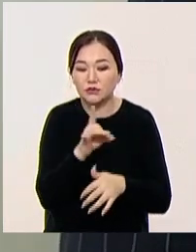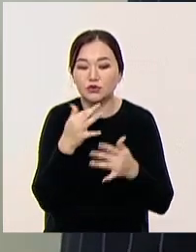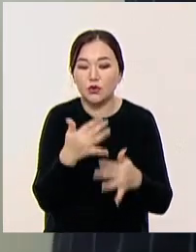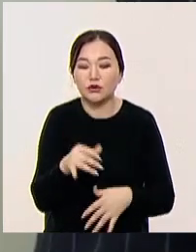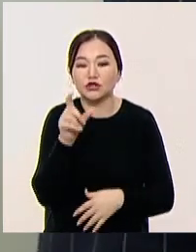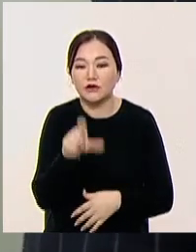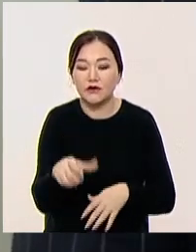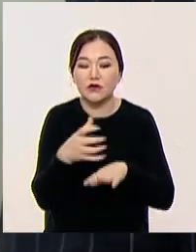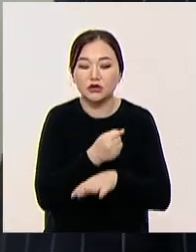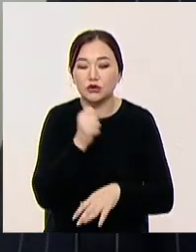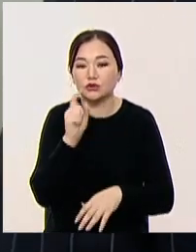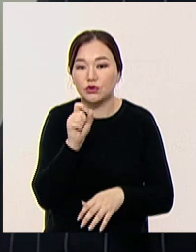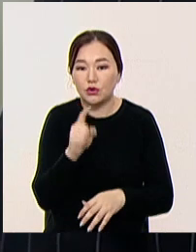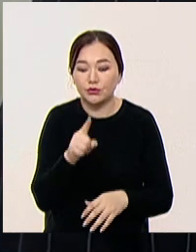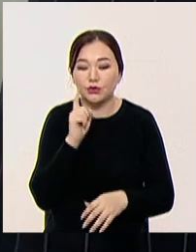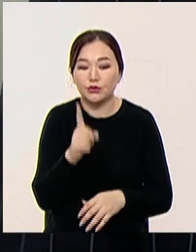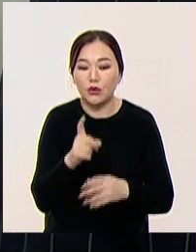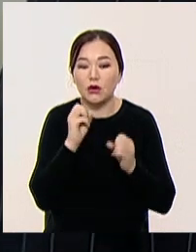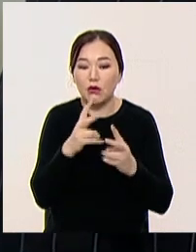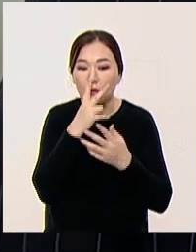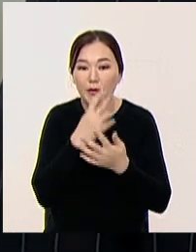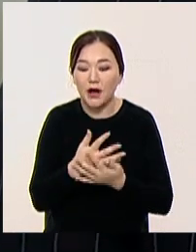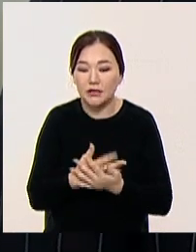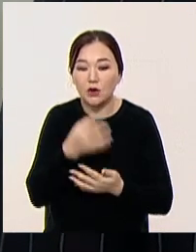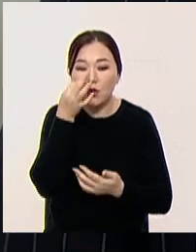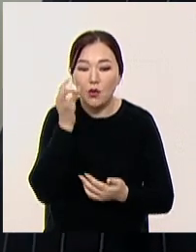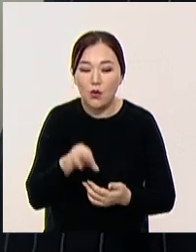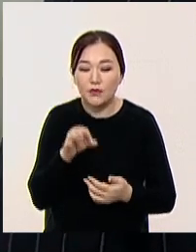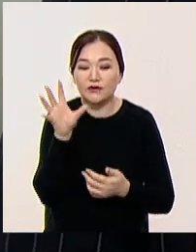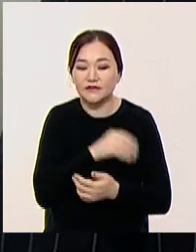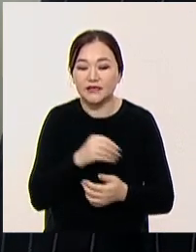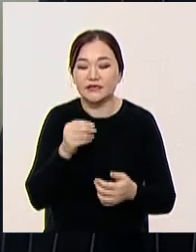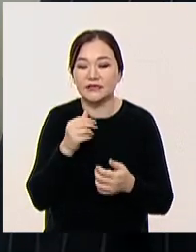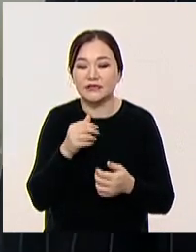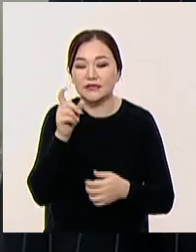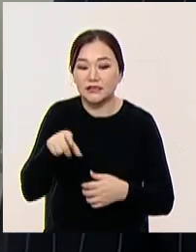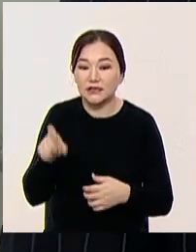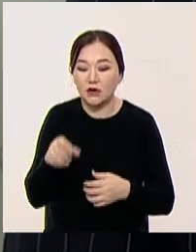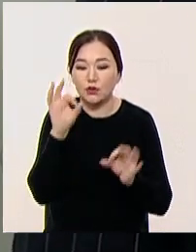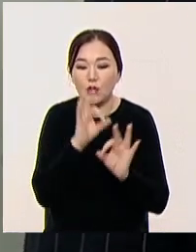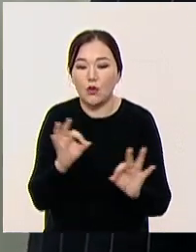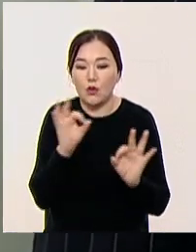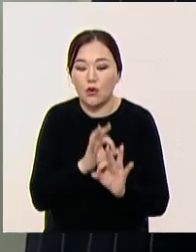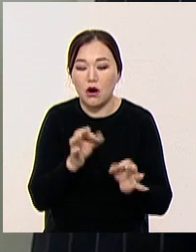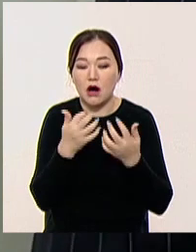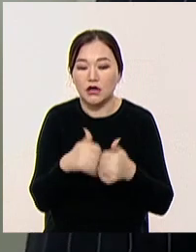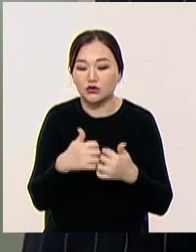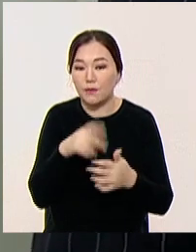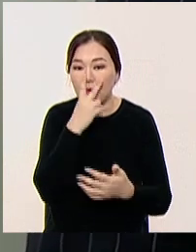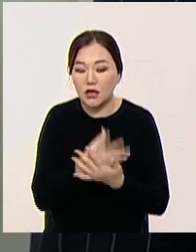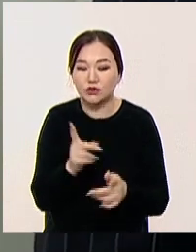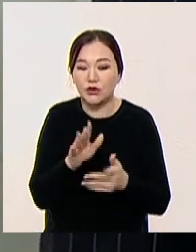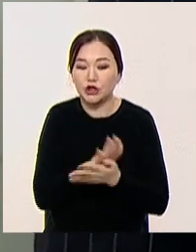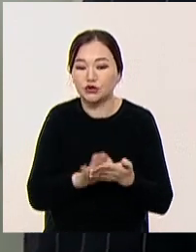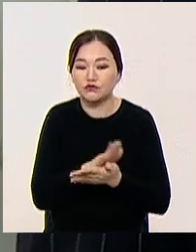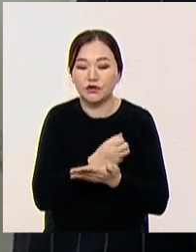он нашел золота. Но, как показывает опыт, все старатели показывают нулевой отчет, то есть, что они